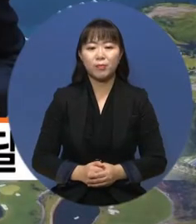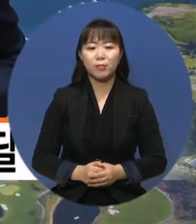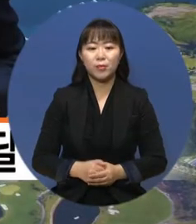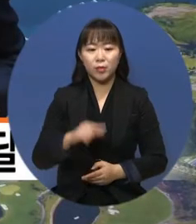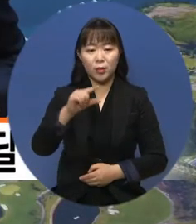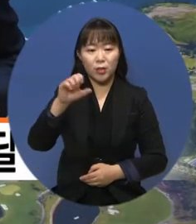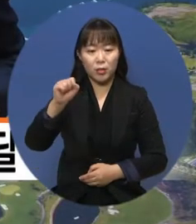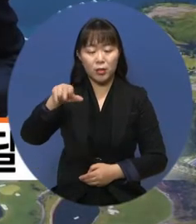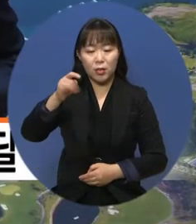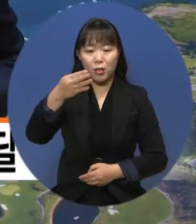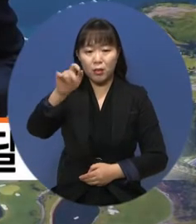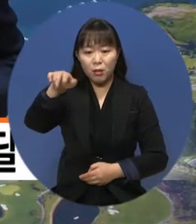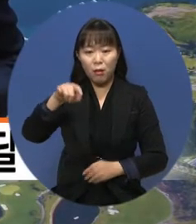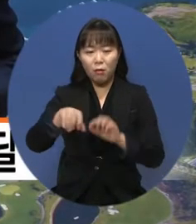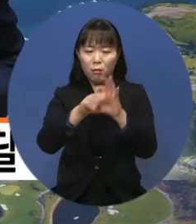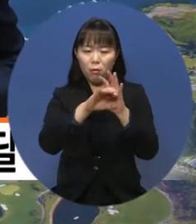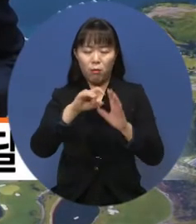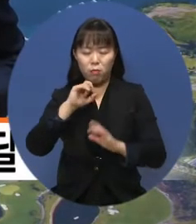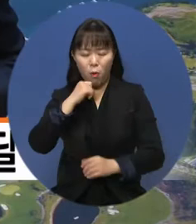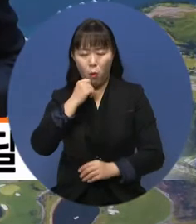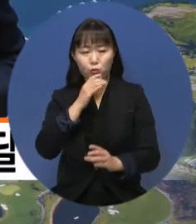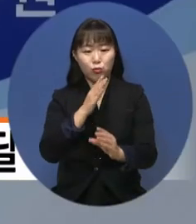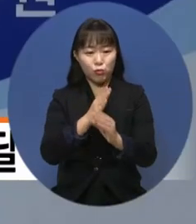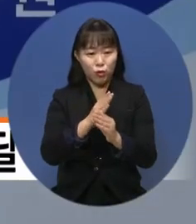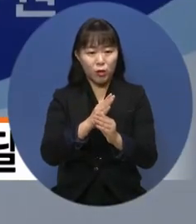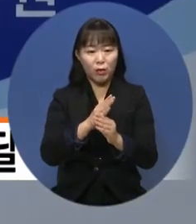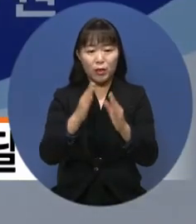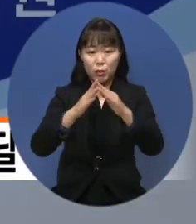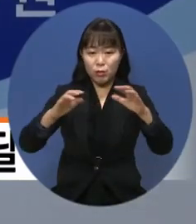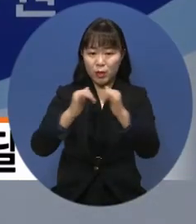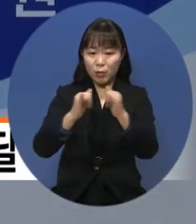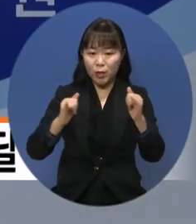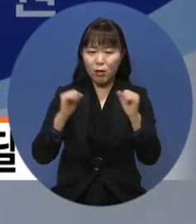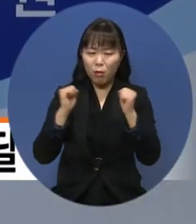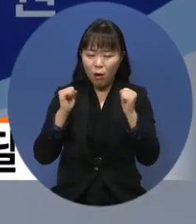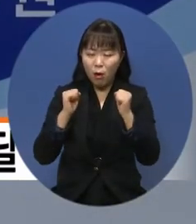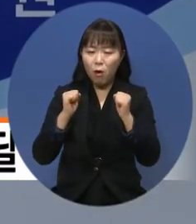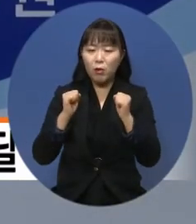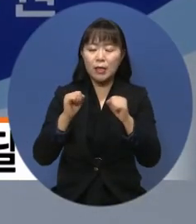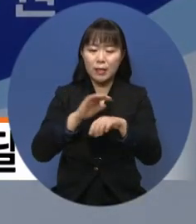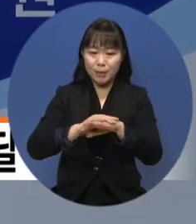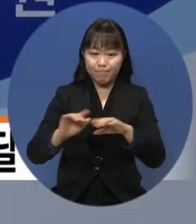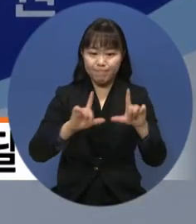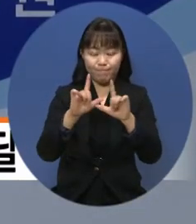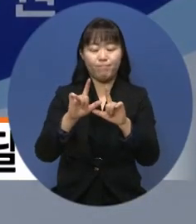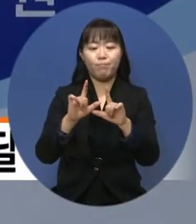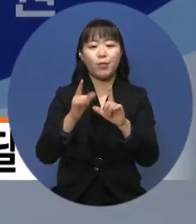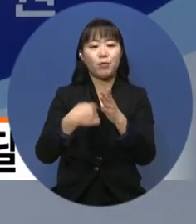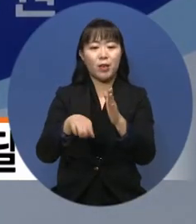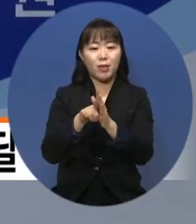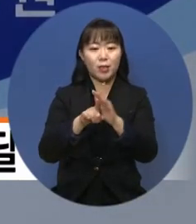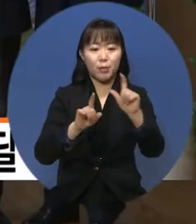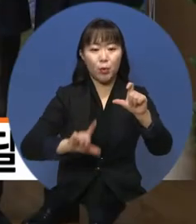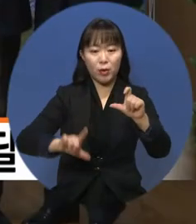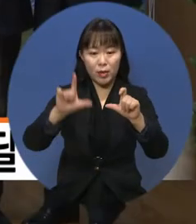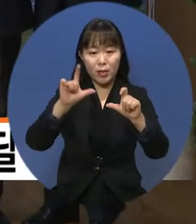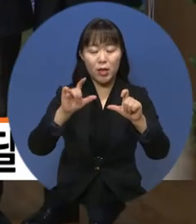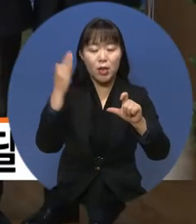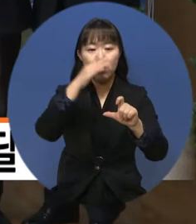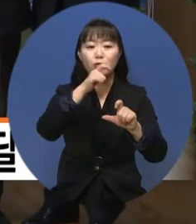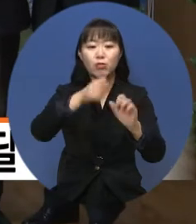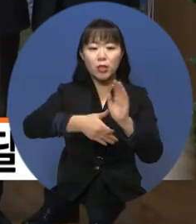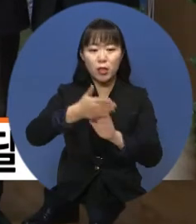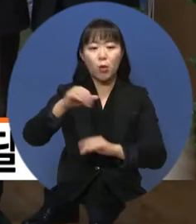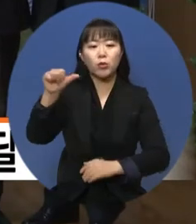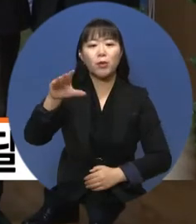gs 칼텍스가 코로나 입으로 어려움을 겪고 있는 소외 2 요새 겨울나기를 돕기 위해 지난 15일 여수시에 5000만원